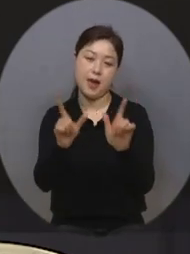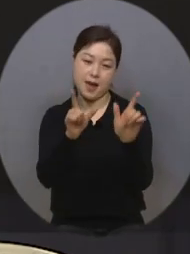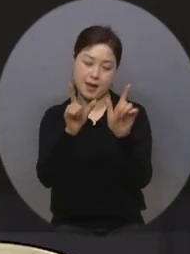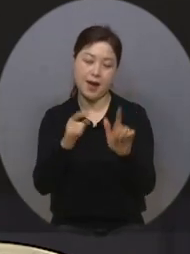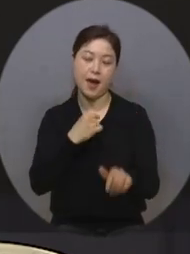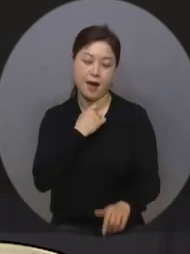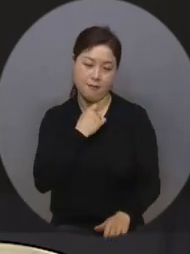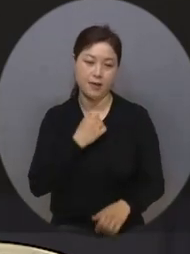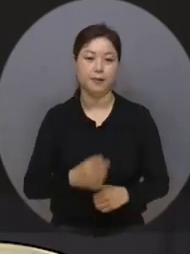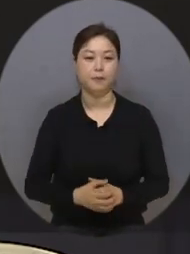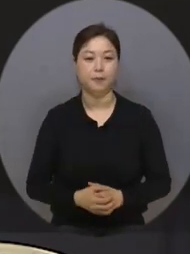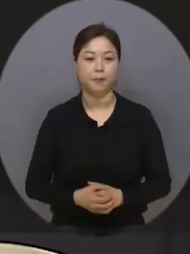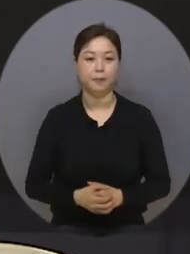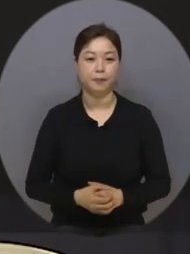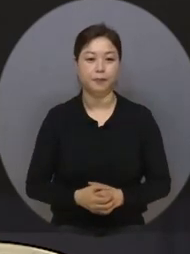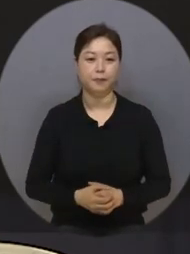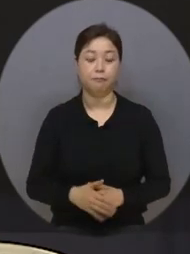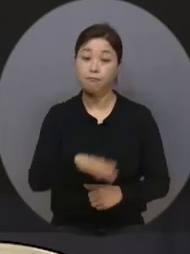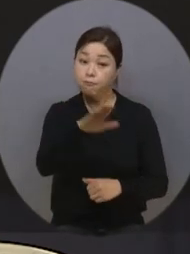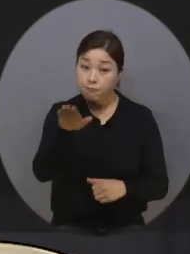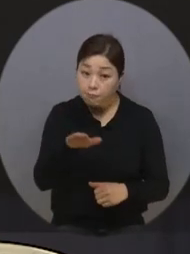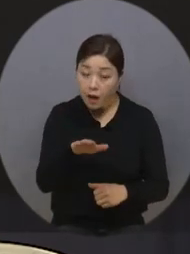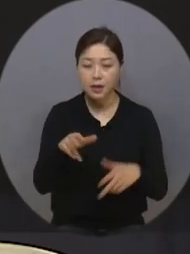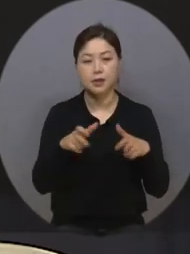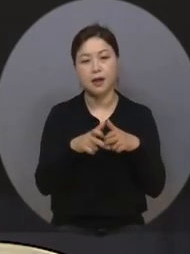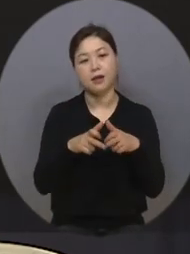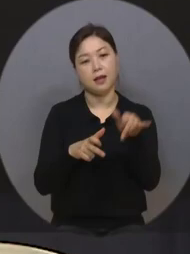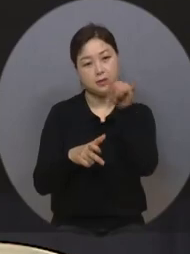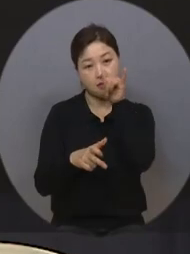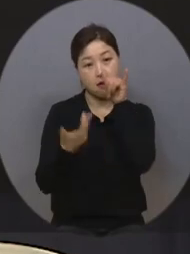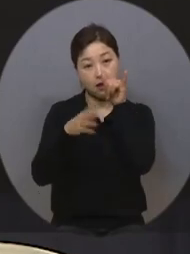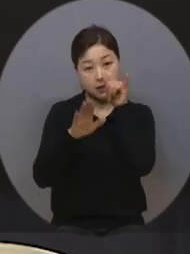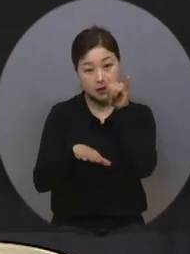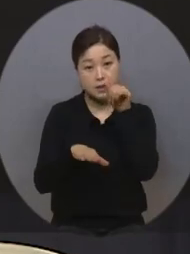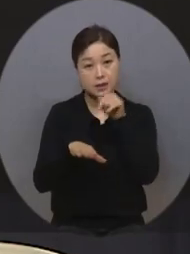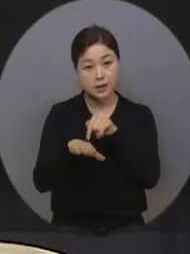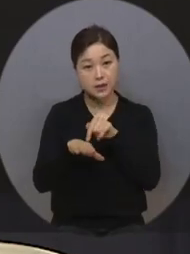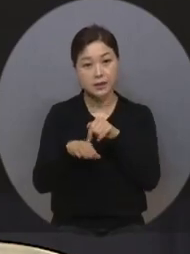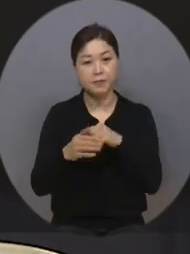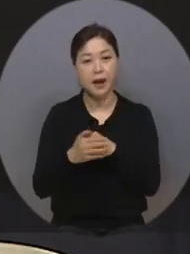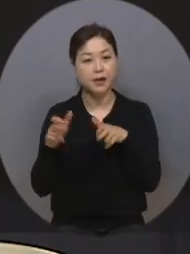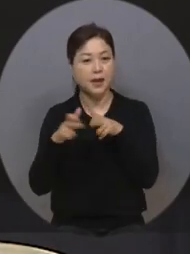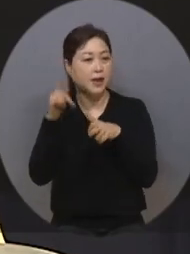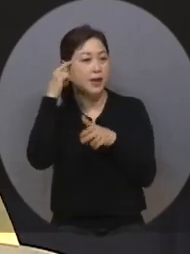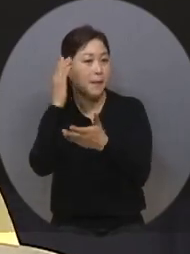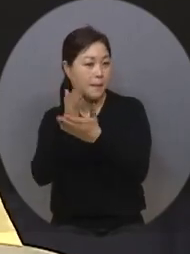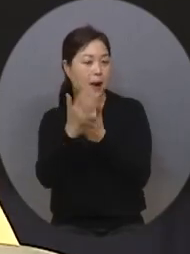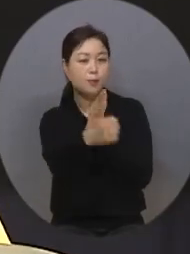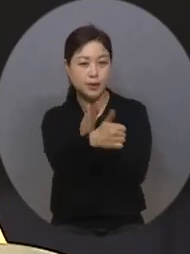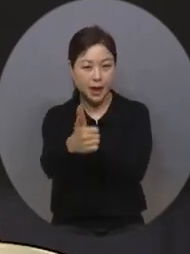살았으면 좋겠습니다. 우리는 장애 있지만 기회에서는 장애를 없애기 바랍니다. 감사합니다.